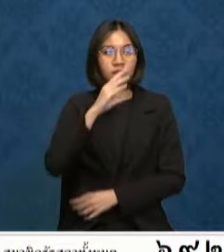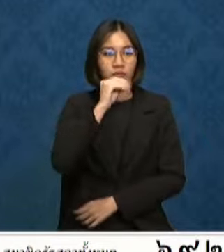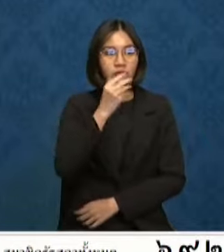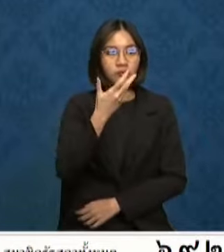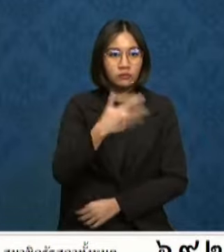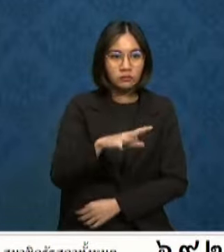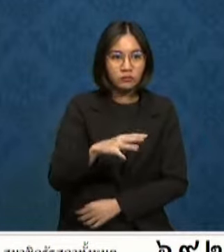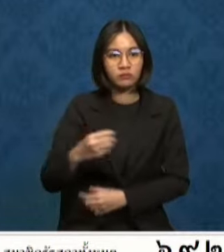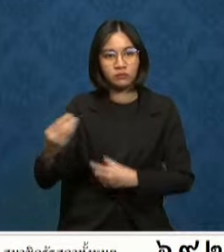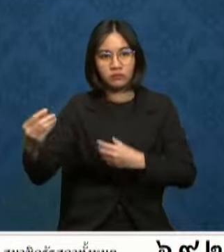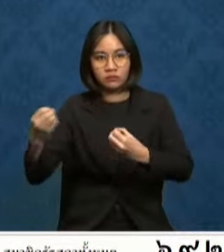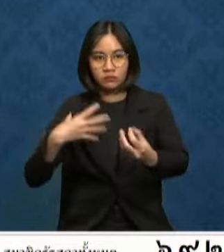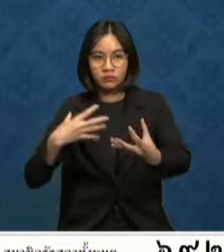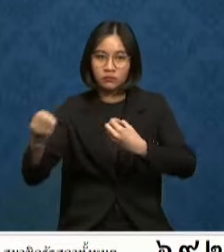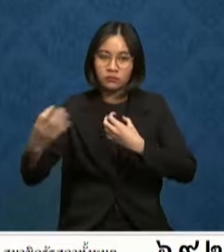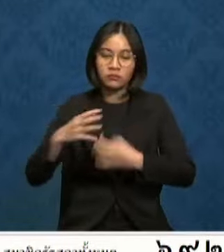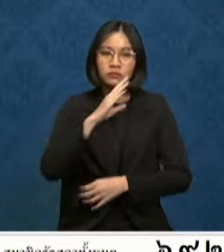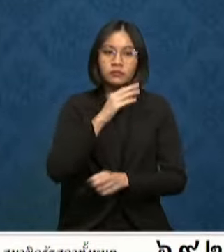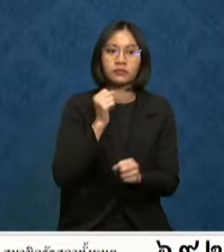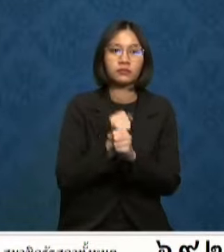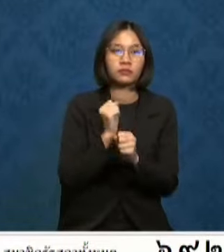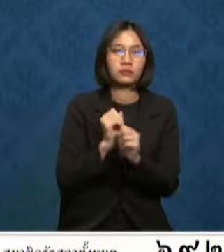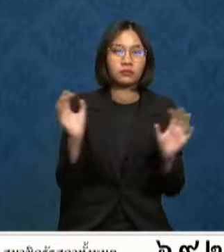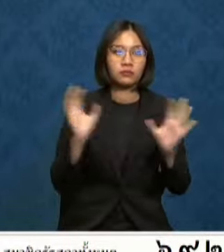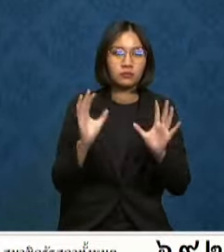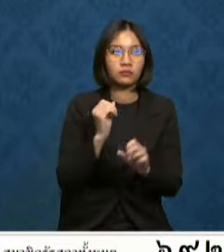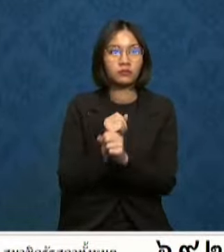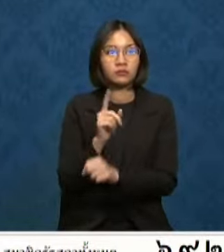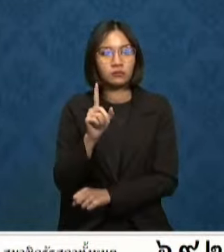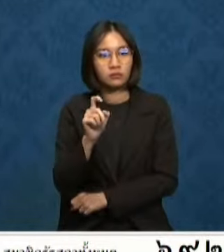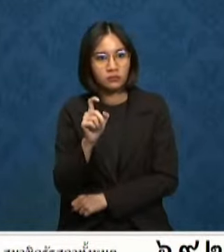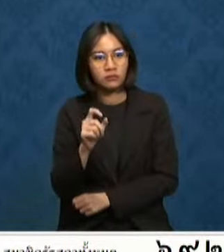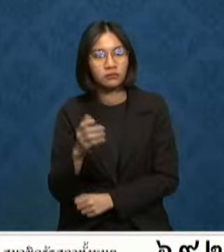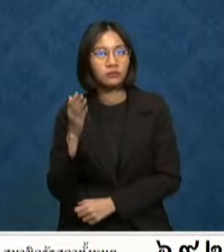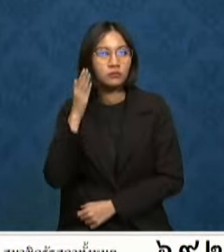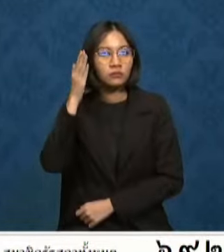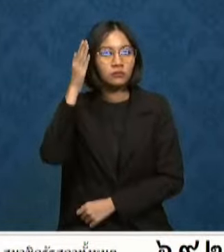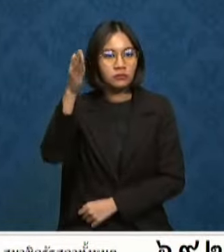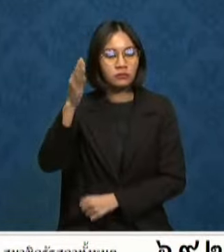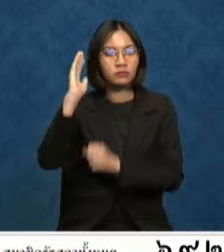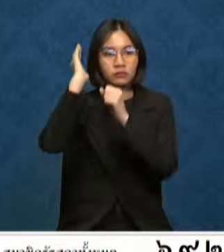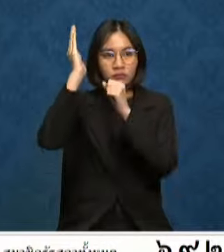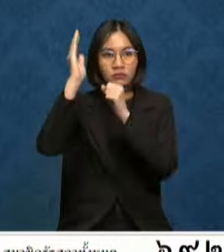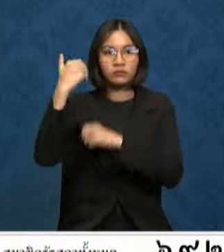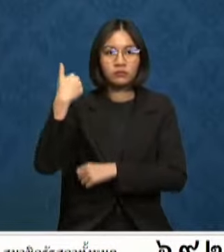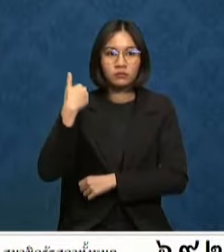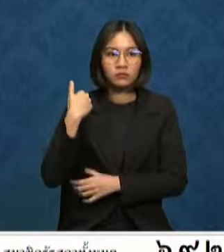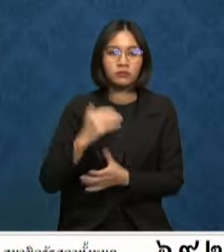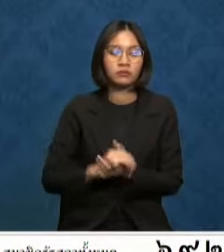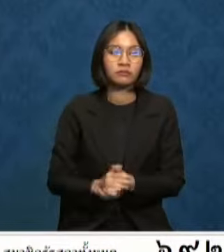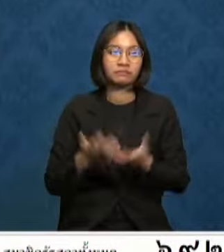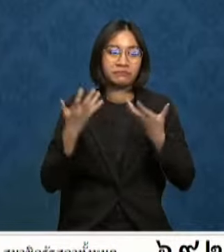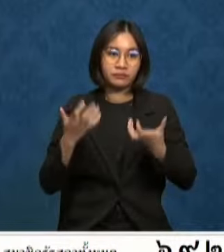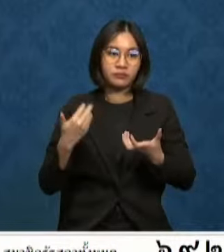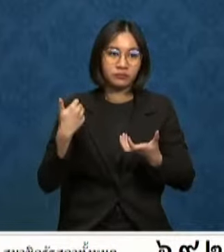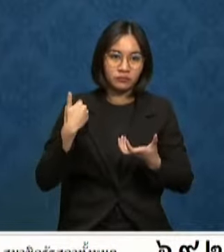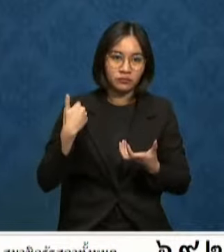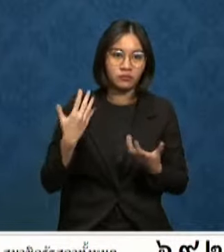บบนี้ เขาว่ามาแบนั้นถ้าเราไม่ทำ ทำไม่ได้มาเข้าหน้า เขาพี่ปลายนะเจ็กเดิมนะ